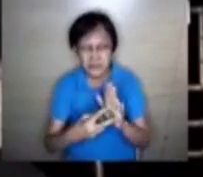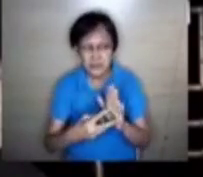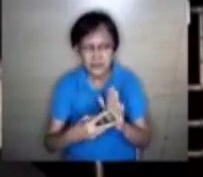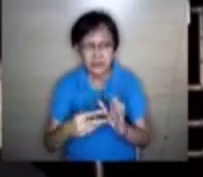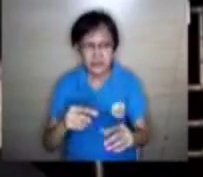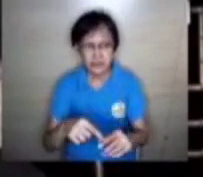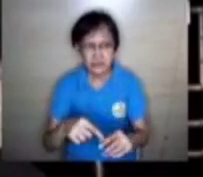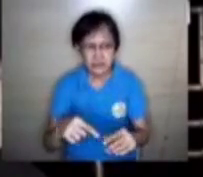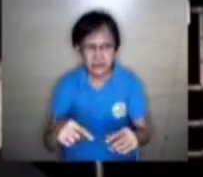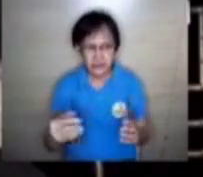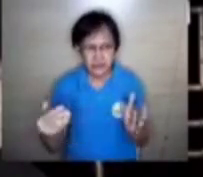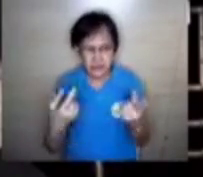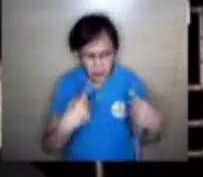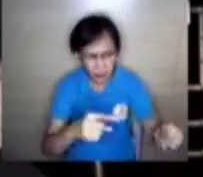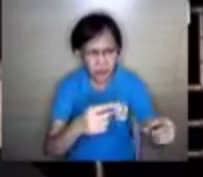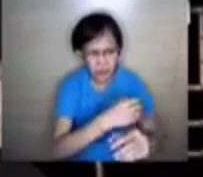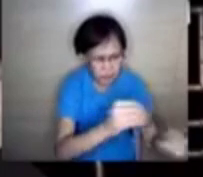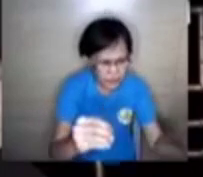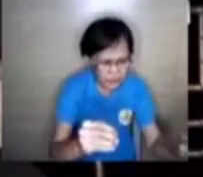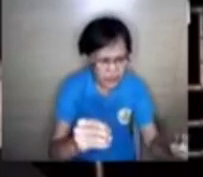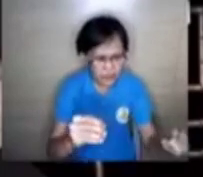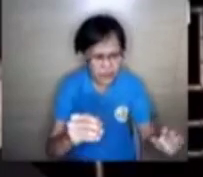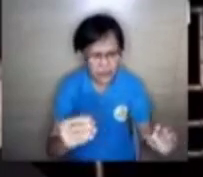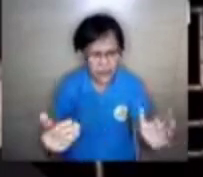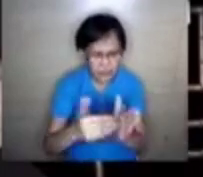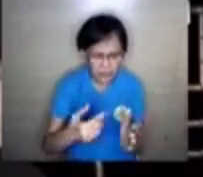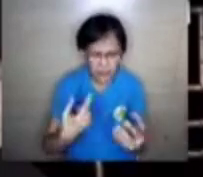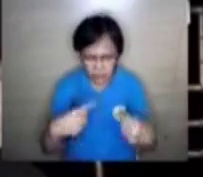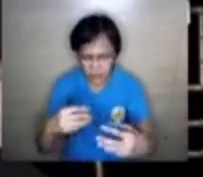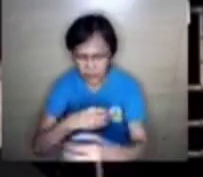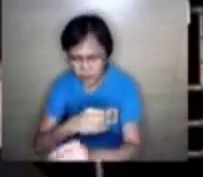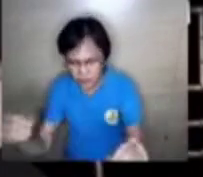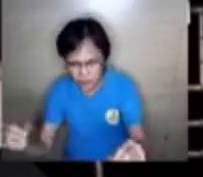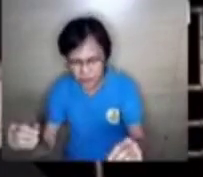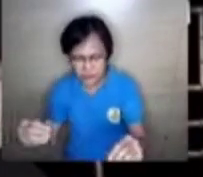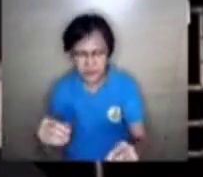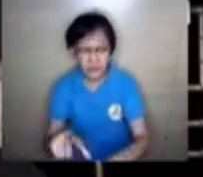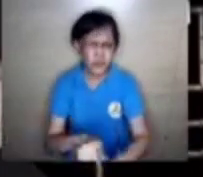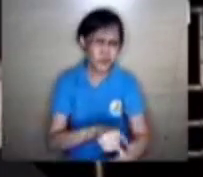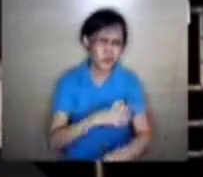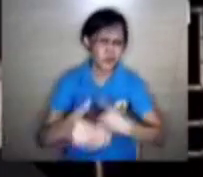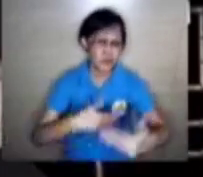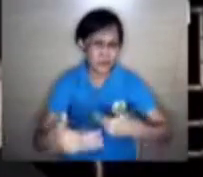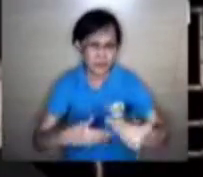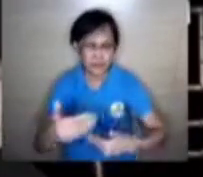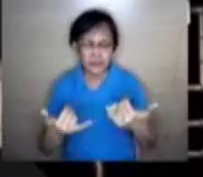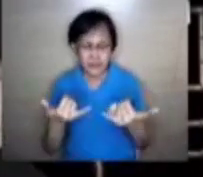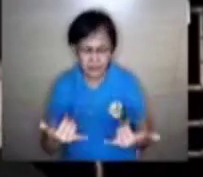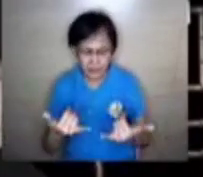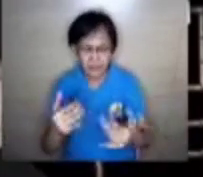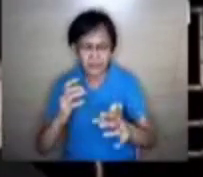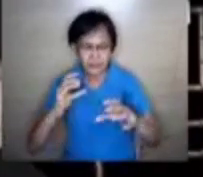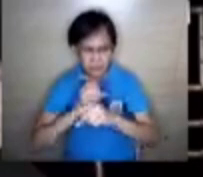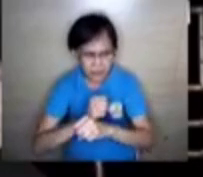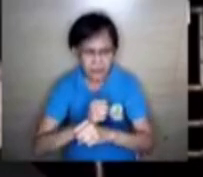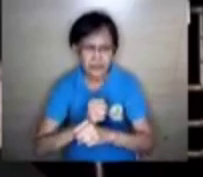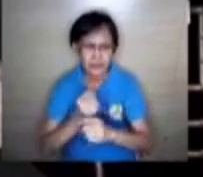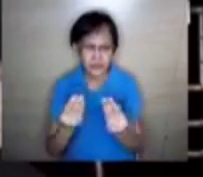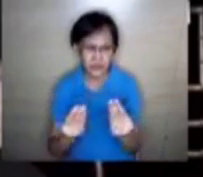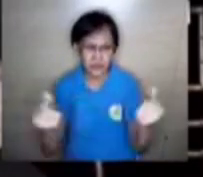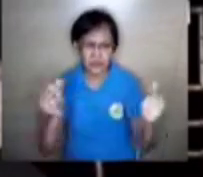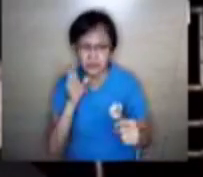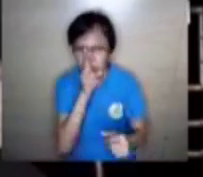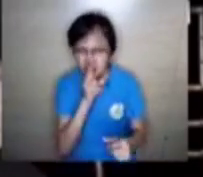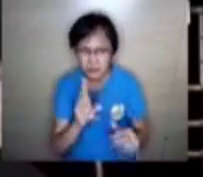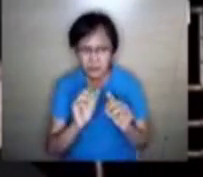pero nagtatrabaho natin para lalong mapadali ang pagnenegosyo sa lungsod ng Pasig. May mga